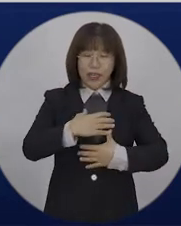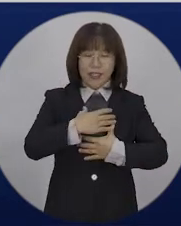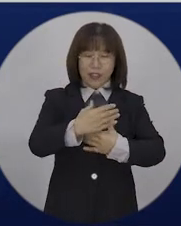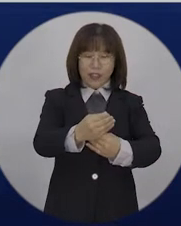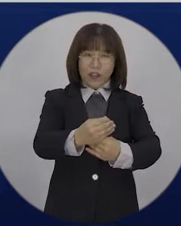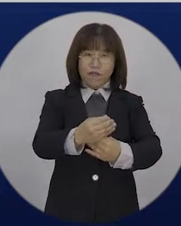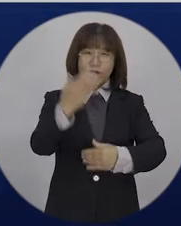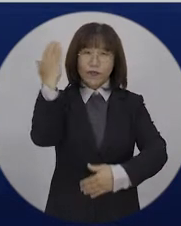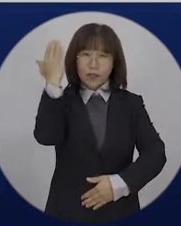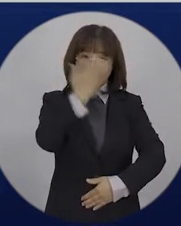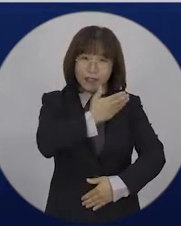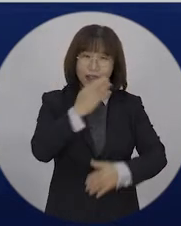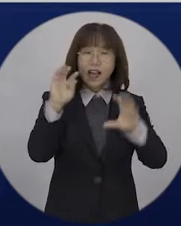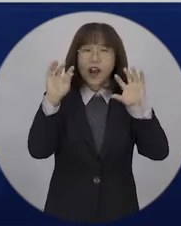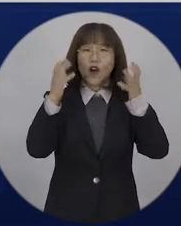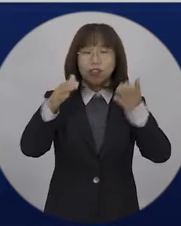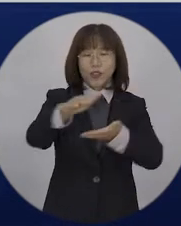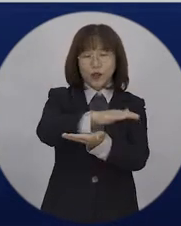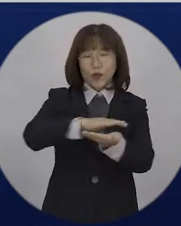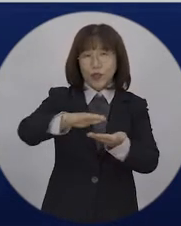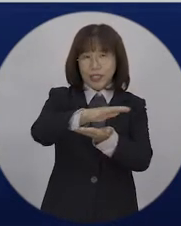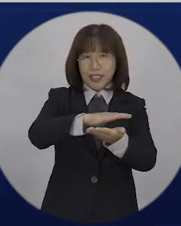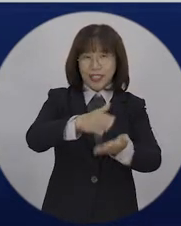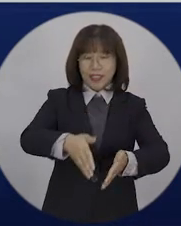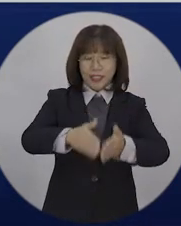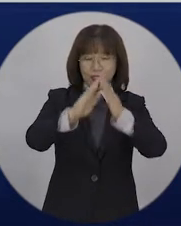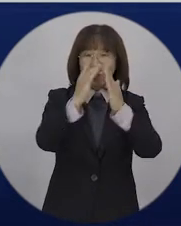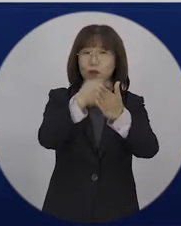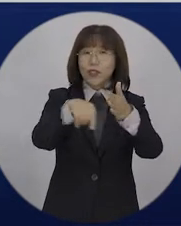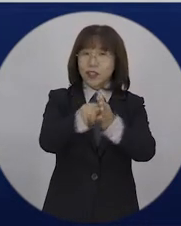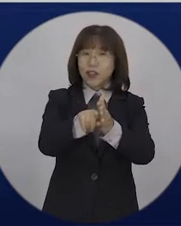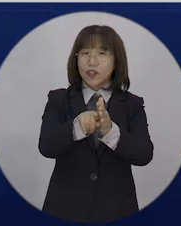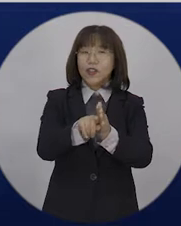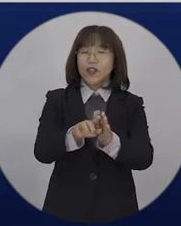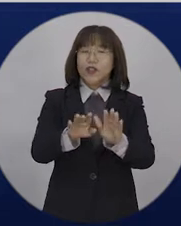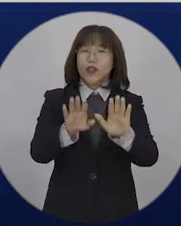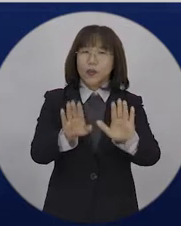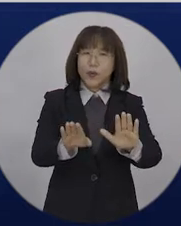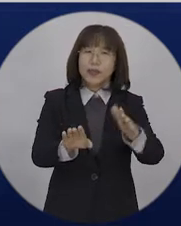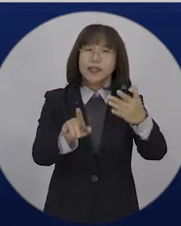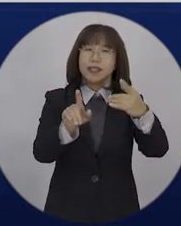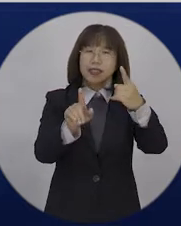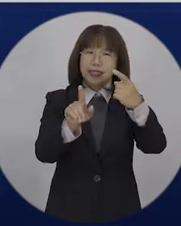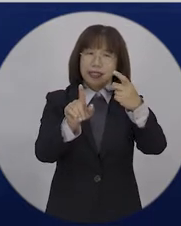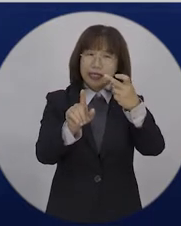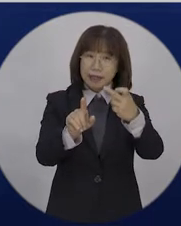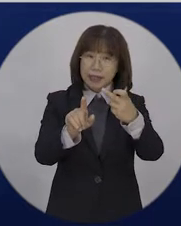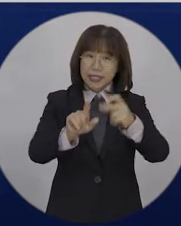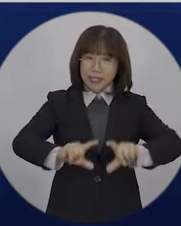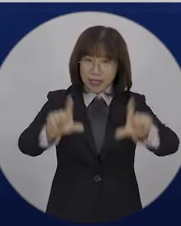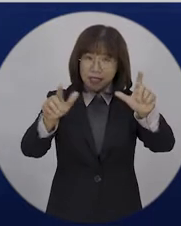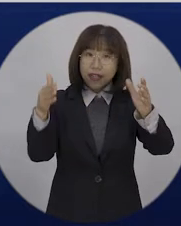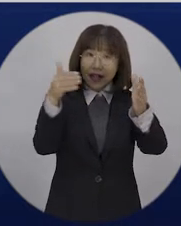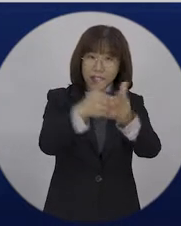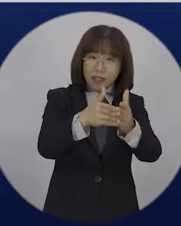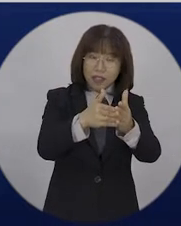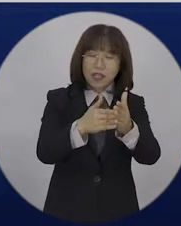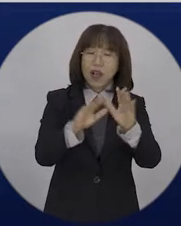강서구가 안전하고 쾌적한 어린이 놀이 환경 조성을 위해 지난 12일까지 지역 내 어린이